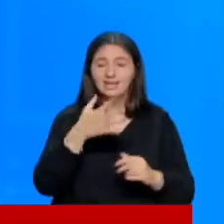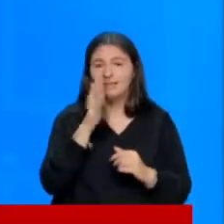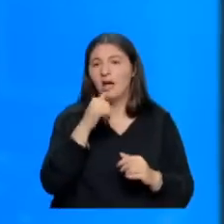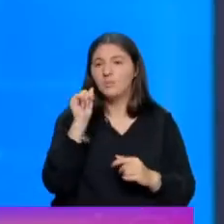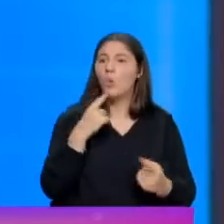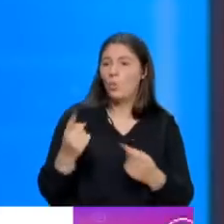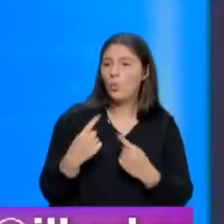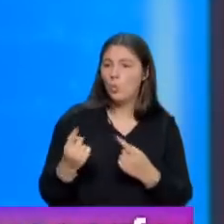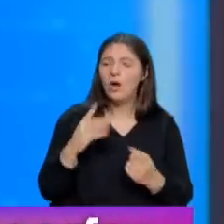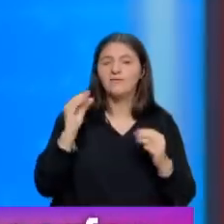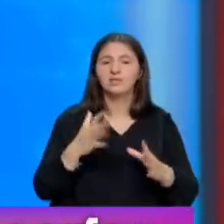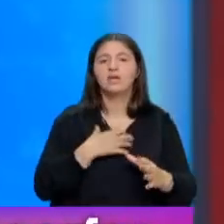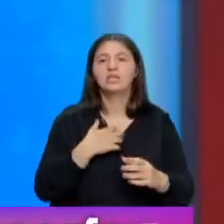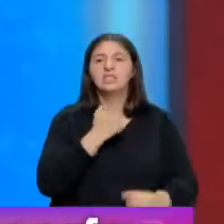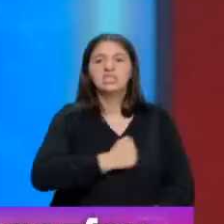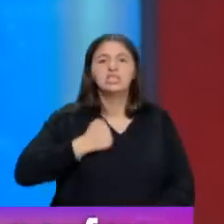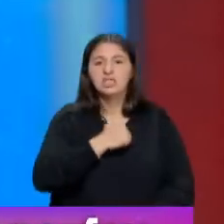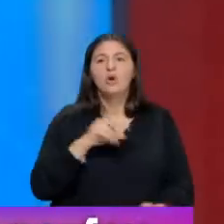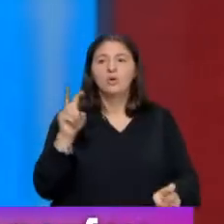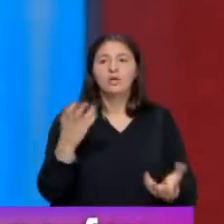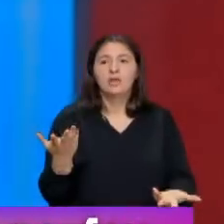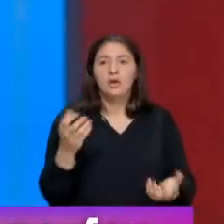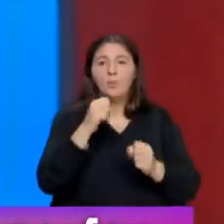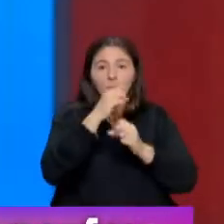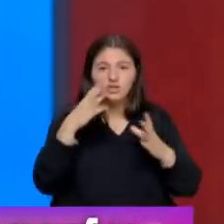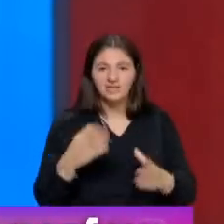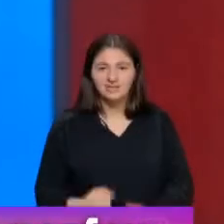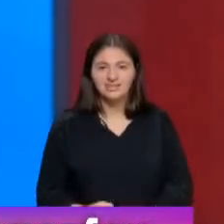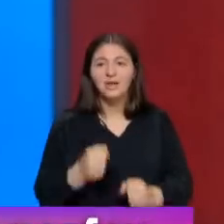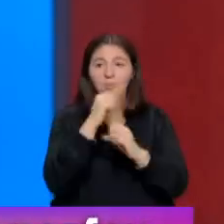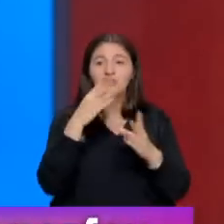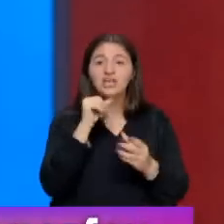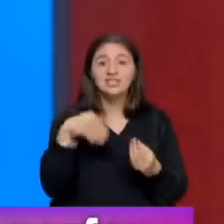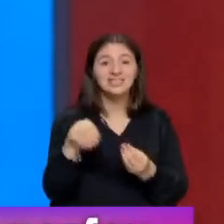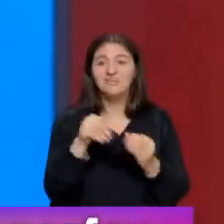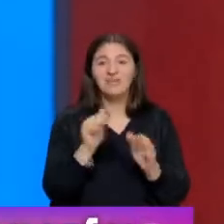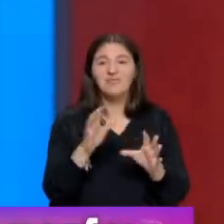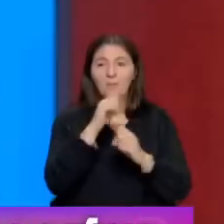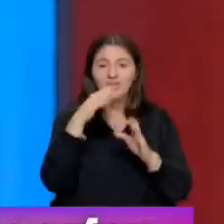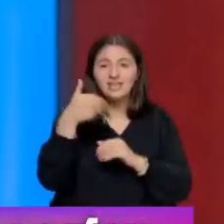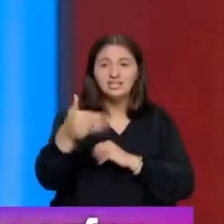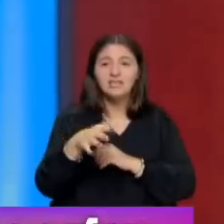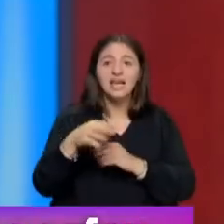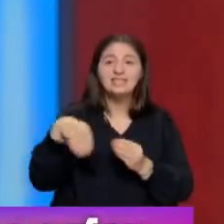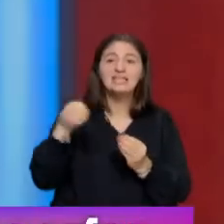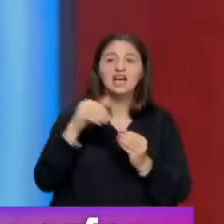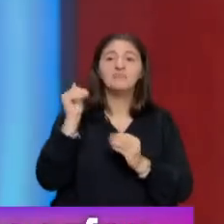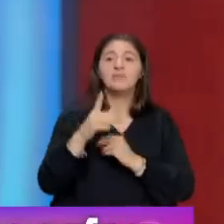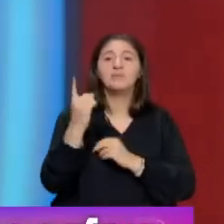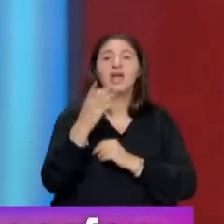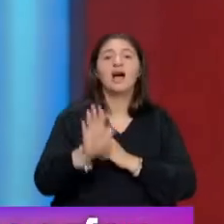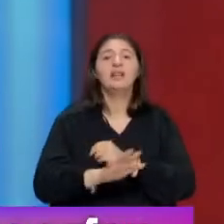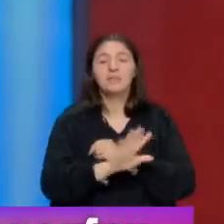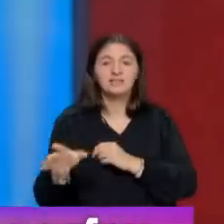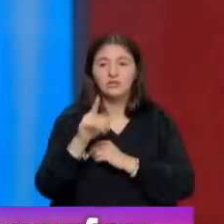Deniz abi ile konuştuğumuzda en çok kendisini kızdıran konu poşetti poşete hiç zam gelmiyor poşetin dışında zam gelmeyen bir